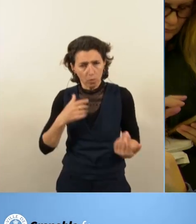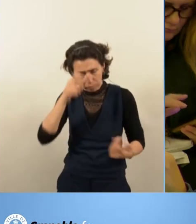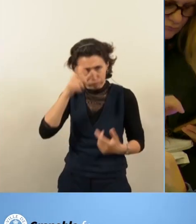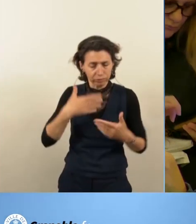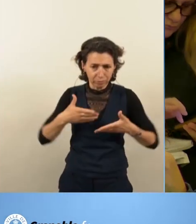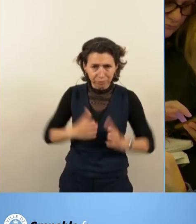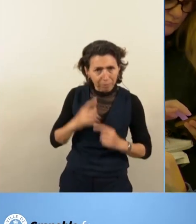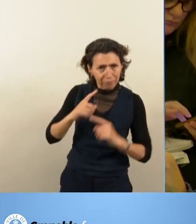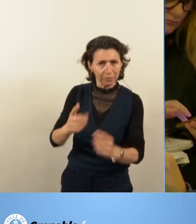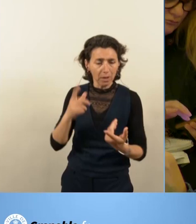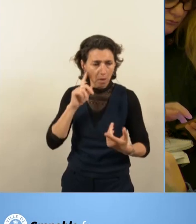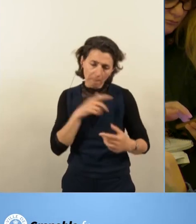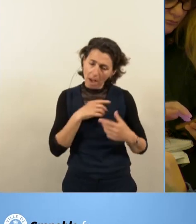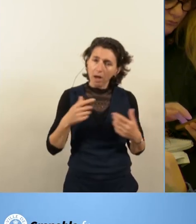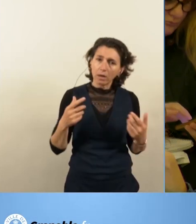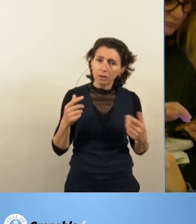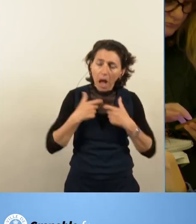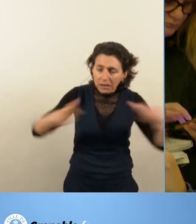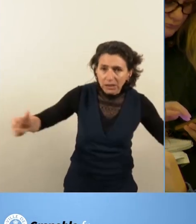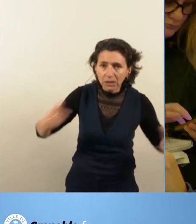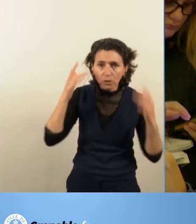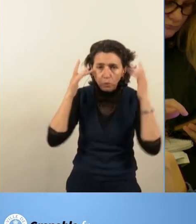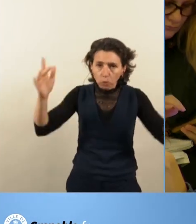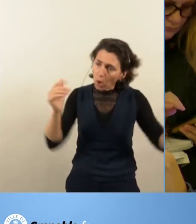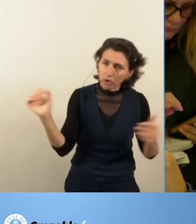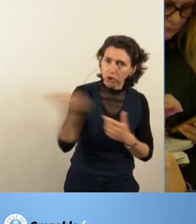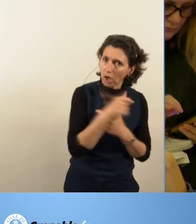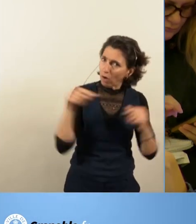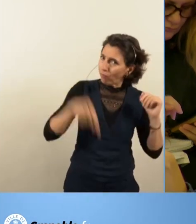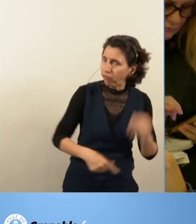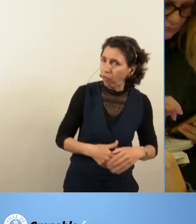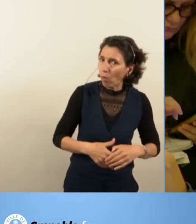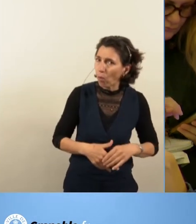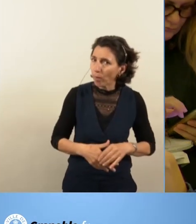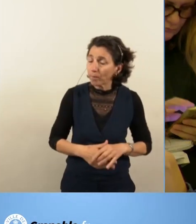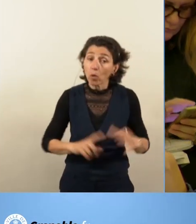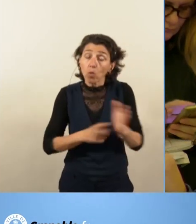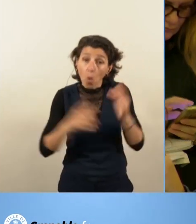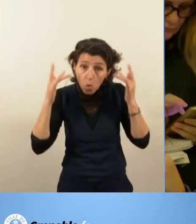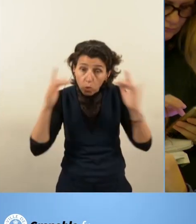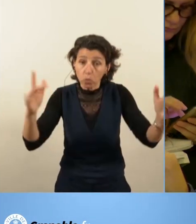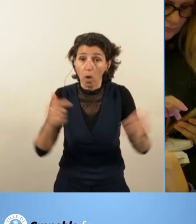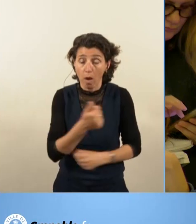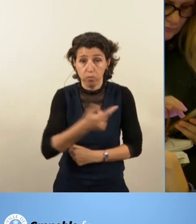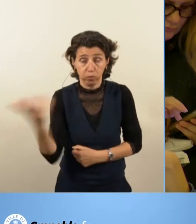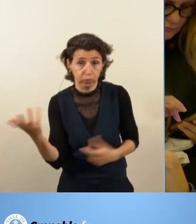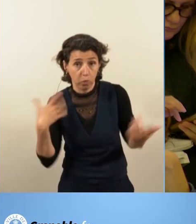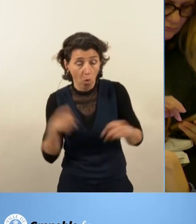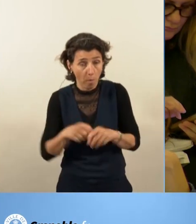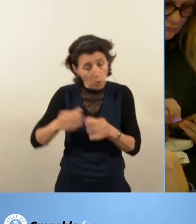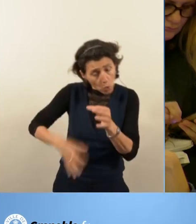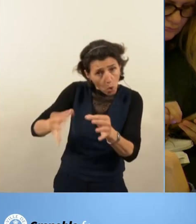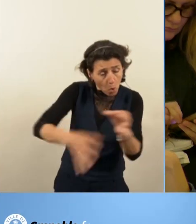titre des droits culturels il y a dans notre philosophie politique à travers les droits culturels les solutions qui sont portées et qui demandent